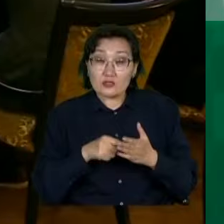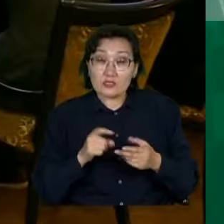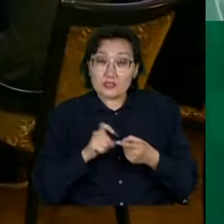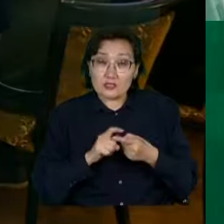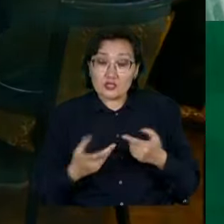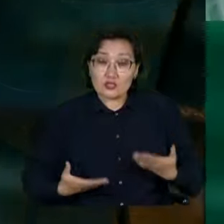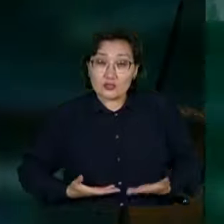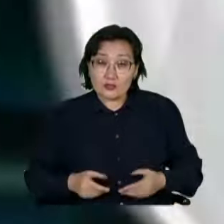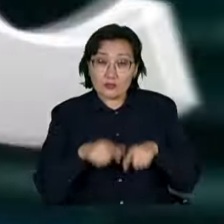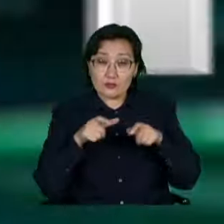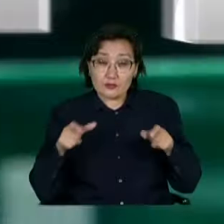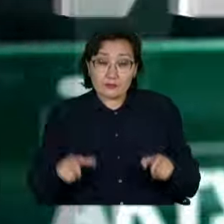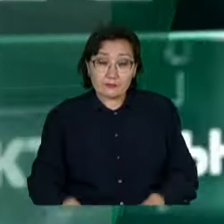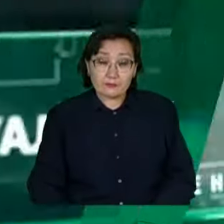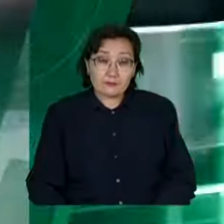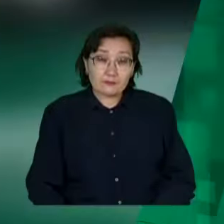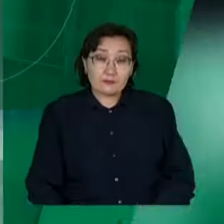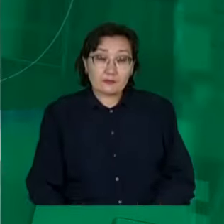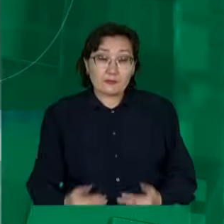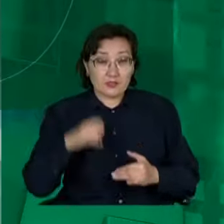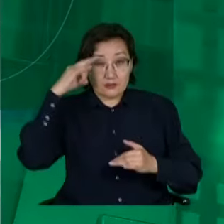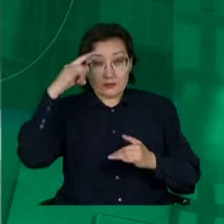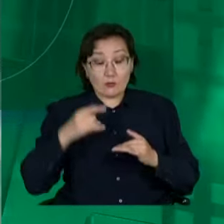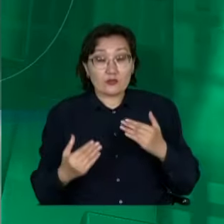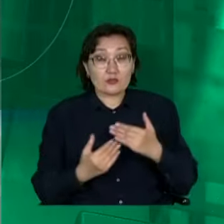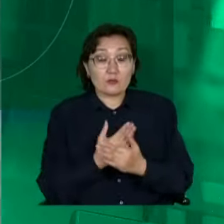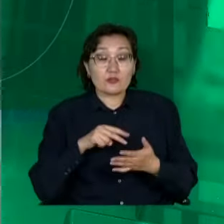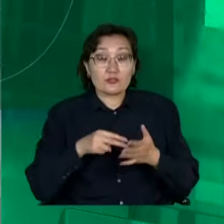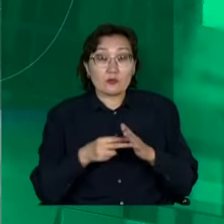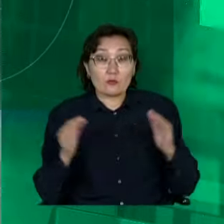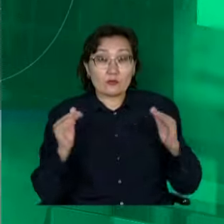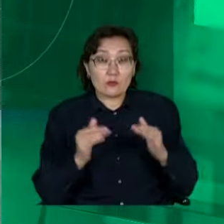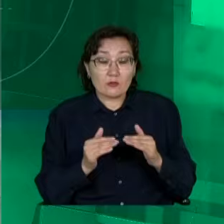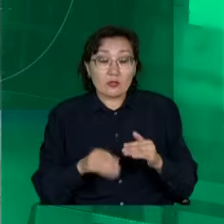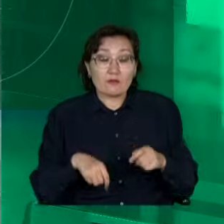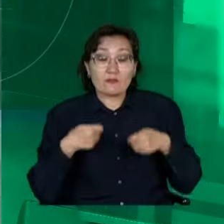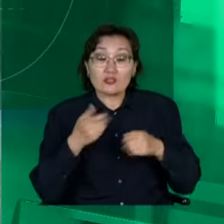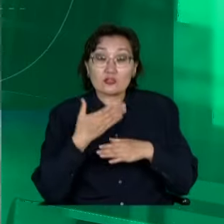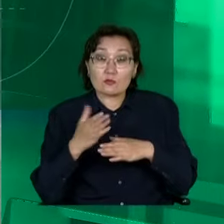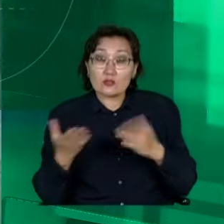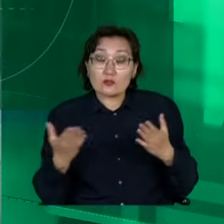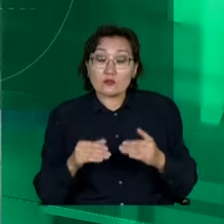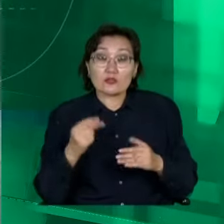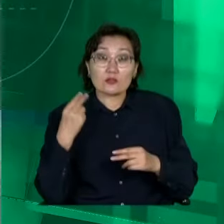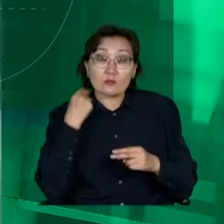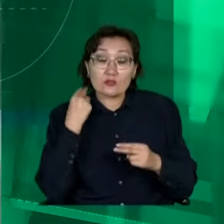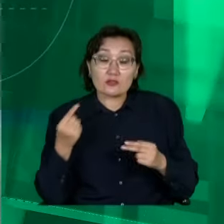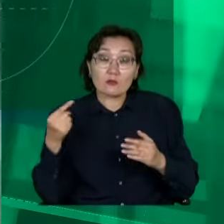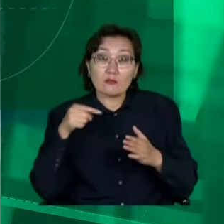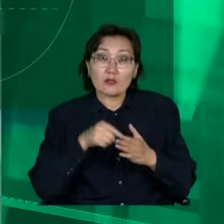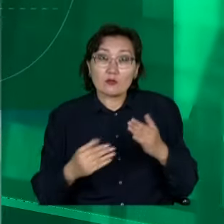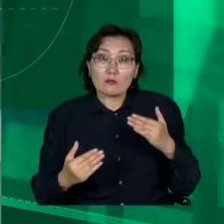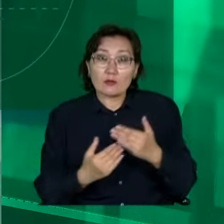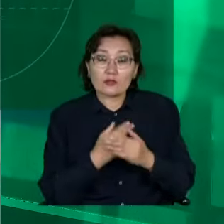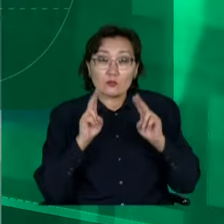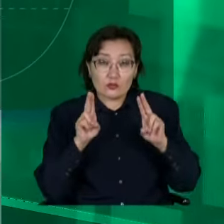жизни горожан. В Казахстане вновь намерены ограничить выдачу кредитов. Какие займы подпадут под новый пакет